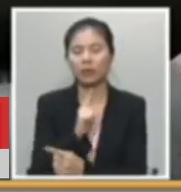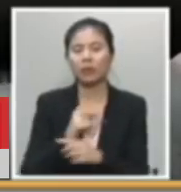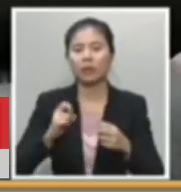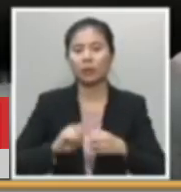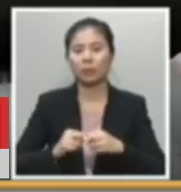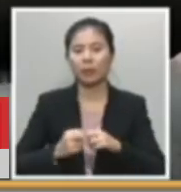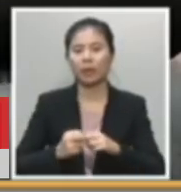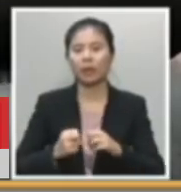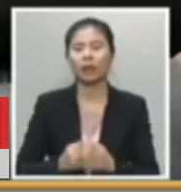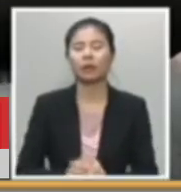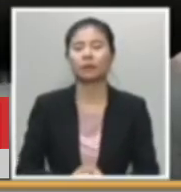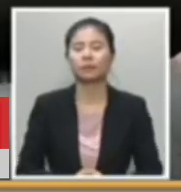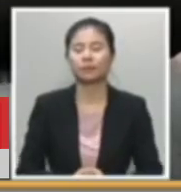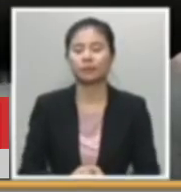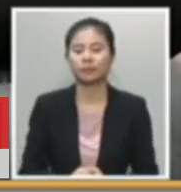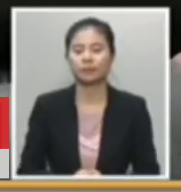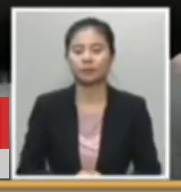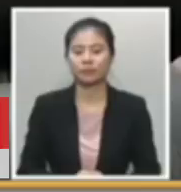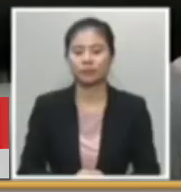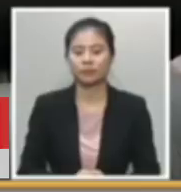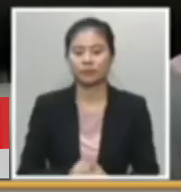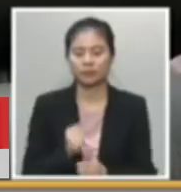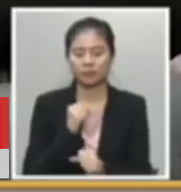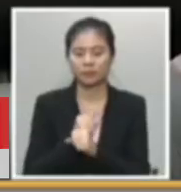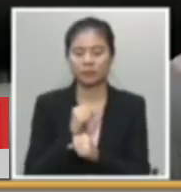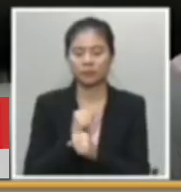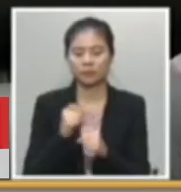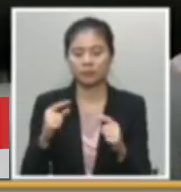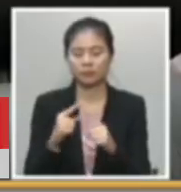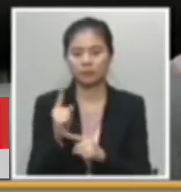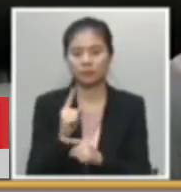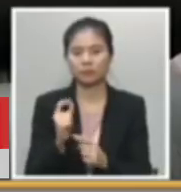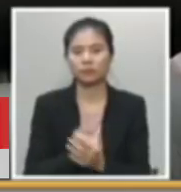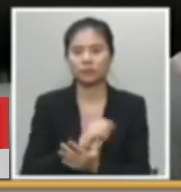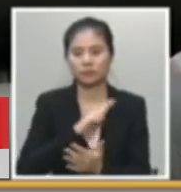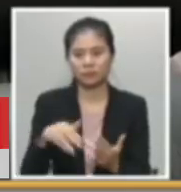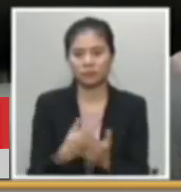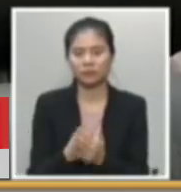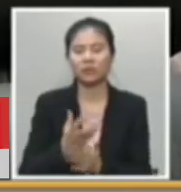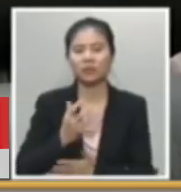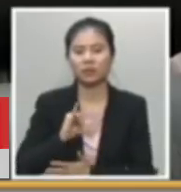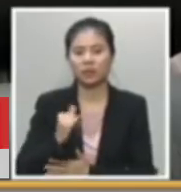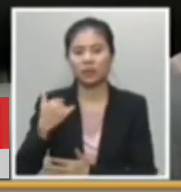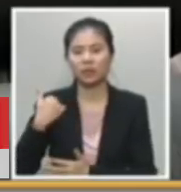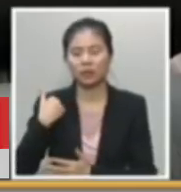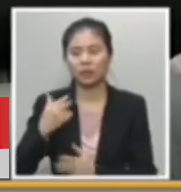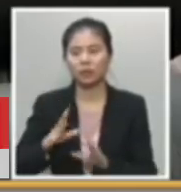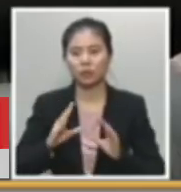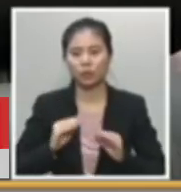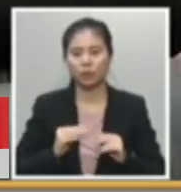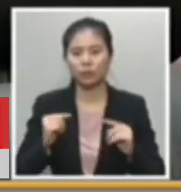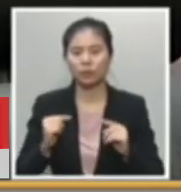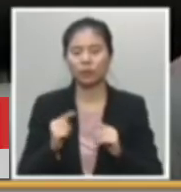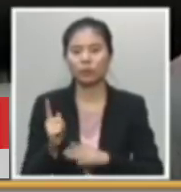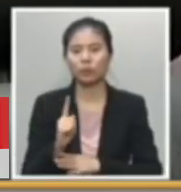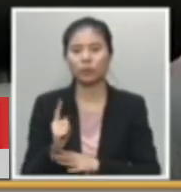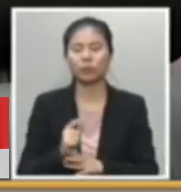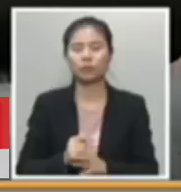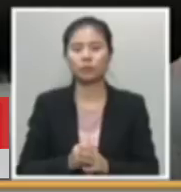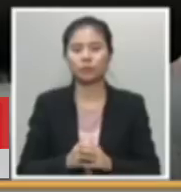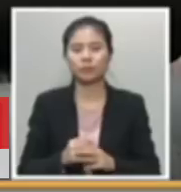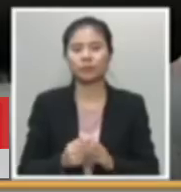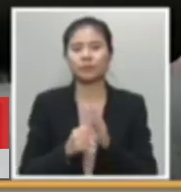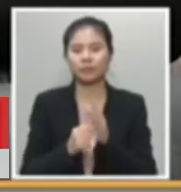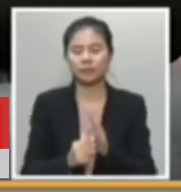าแล้วทำให้สมาชิกมิอาจจะเห็นชอบกับสิ่งที่ท่านเสนอมา